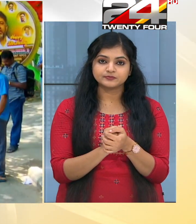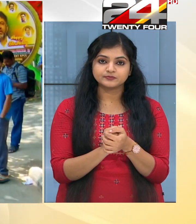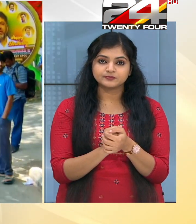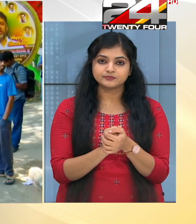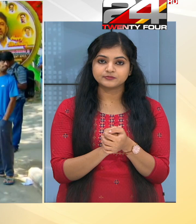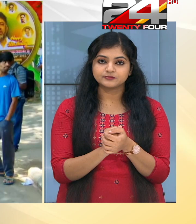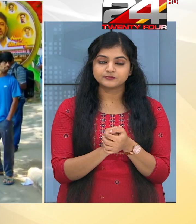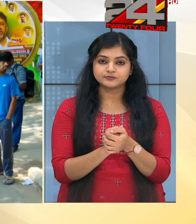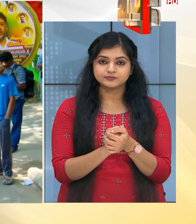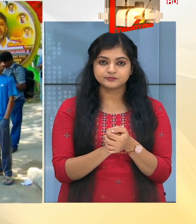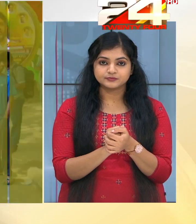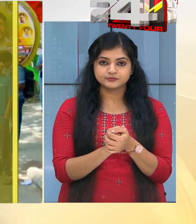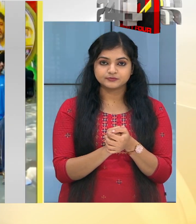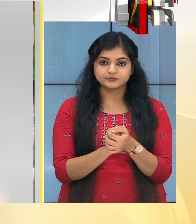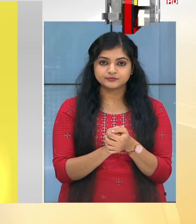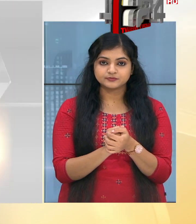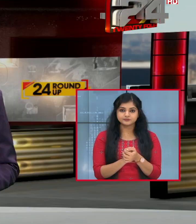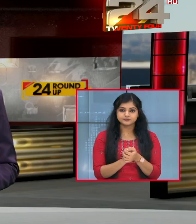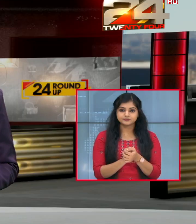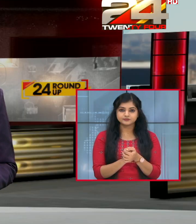24 ബംഗളൂരു.